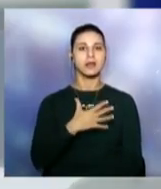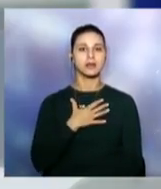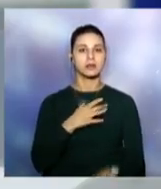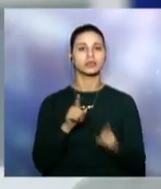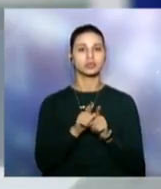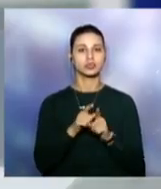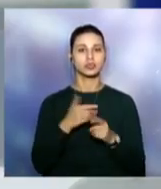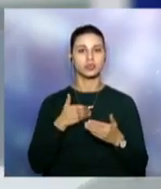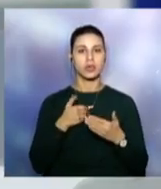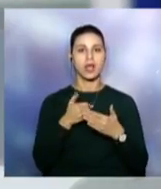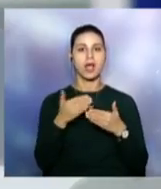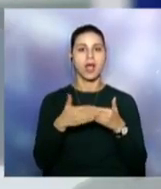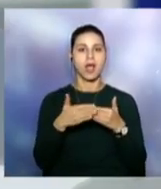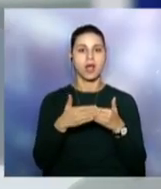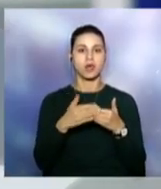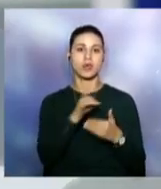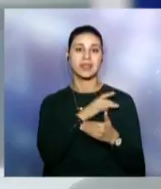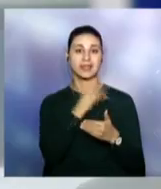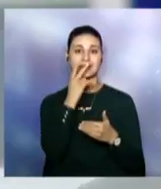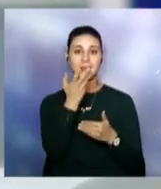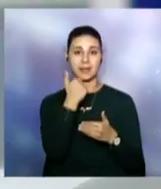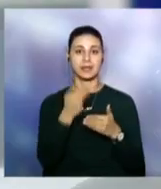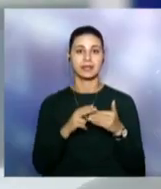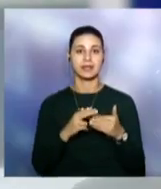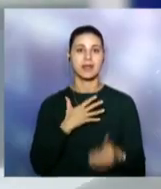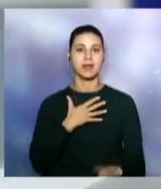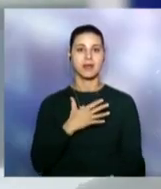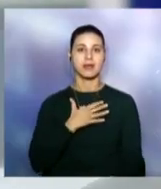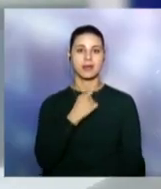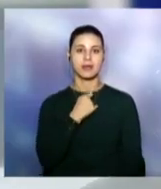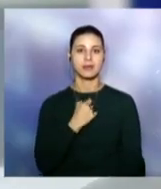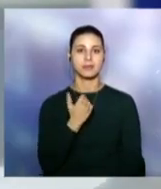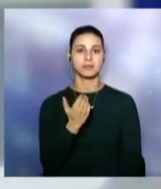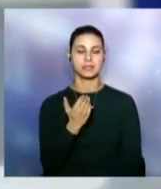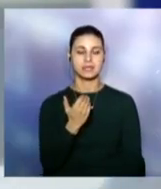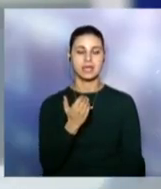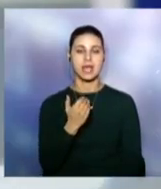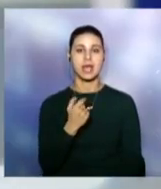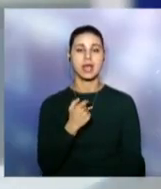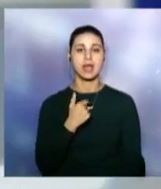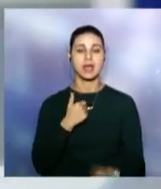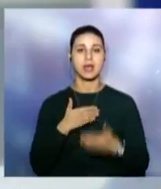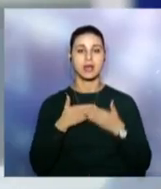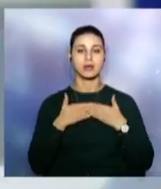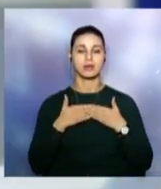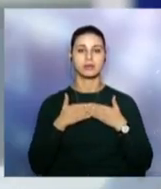ტრახია მდებარეობს. აი ეს თეთრი მილი, რომელიც ჩანს. თეთრი მილი არის ტრახია და მის წინ არის ასევე ეს.